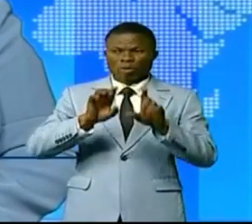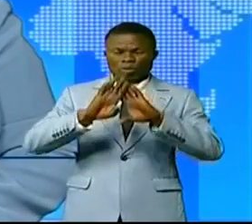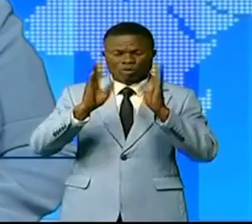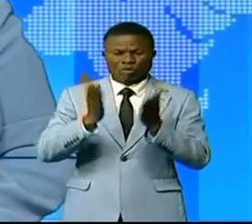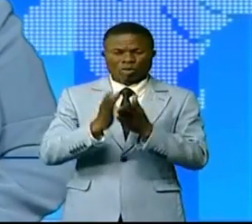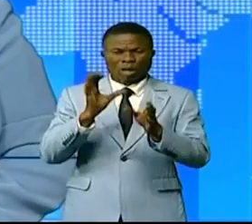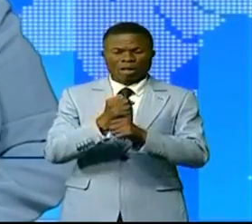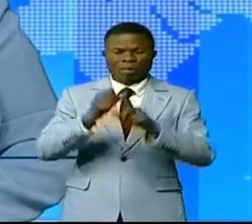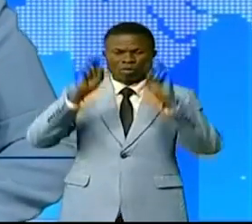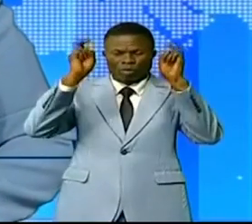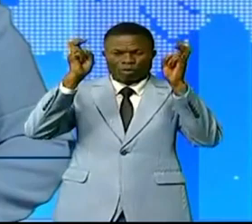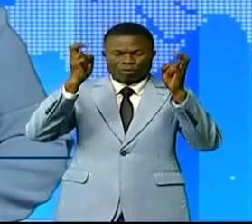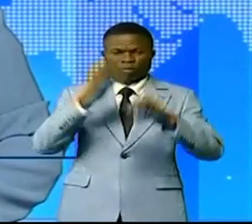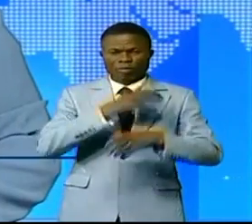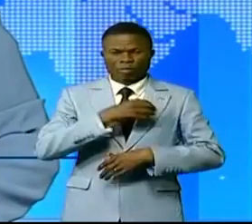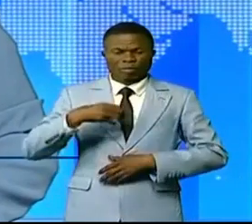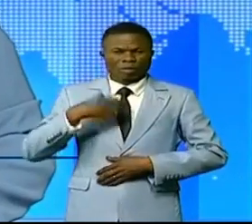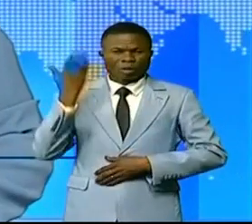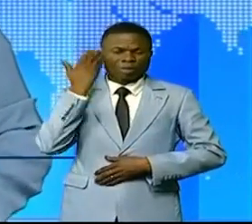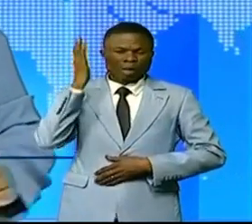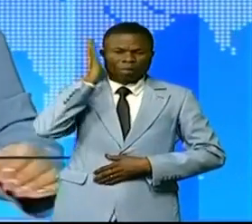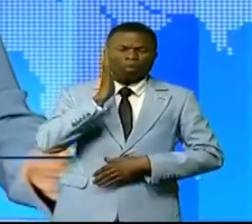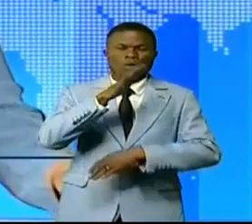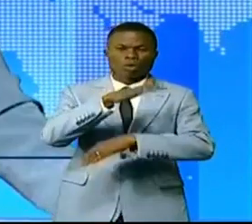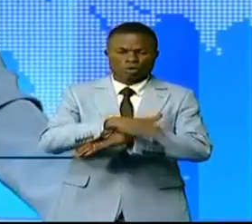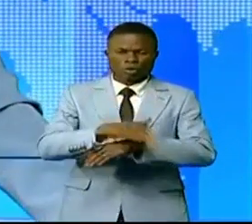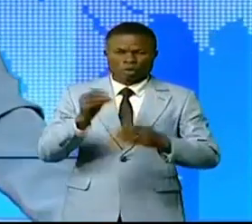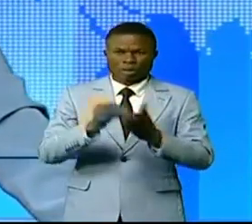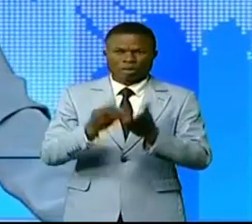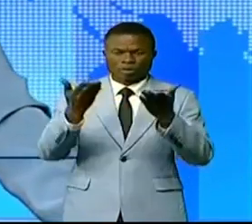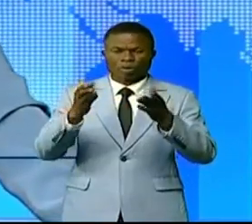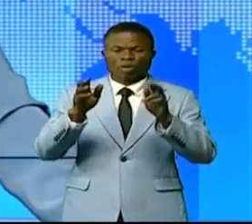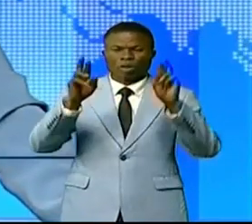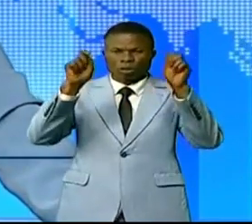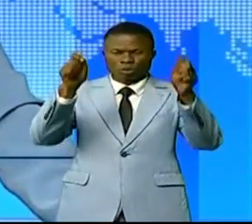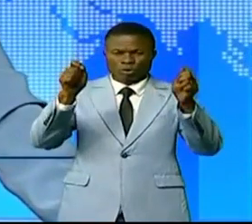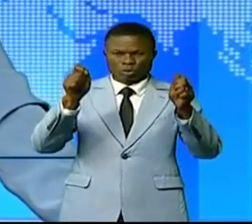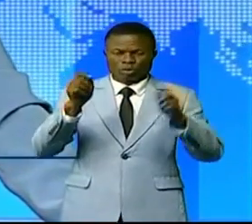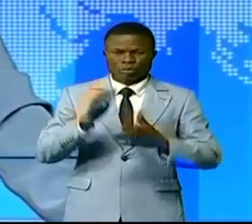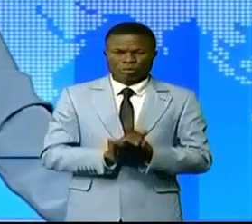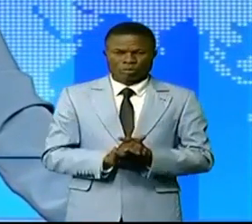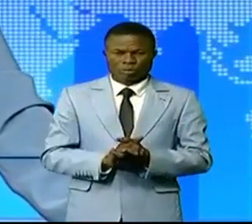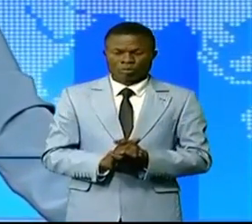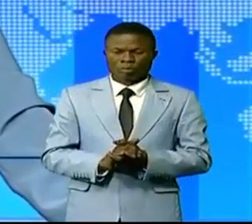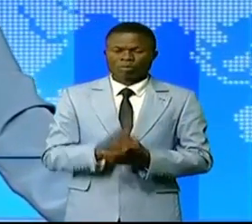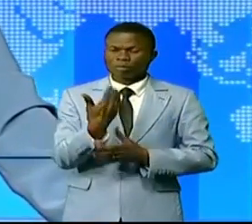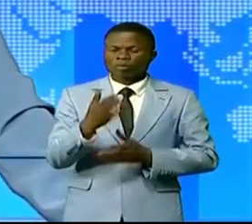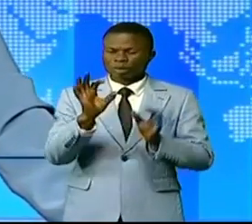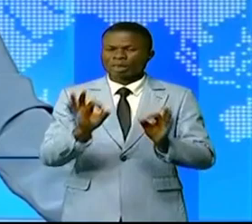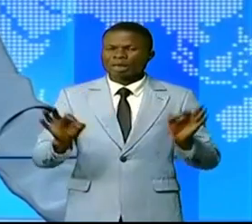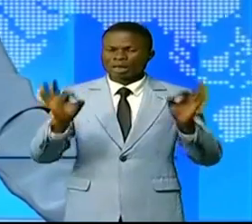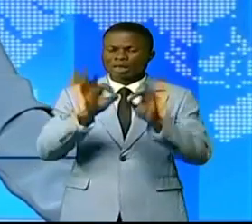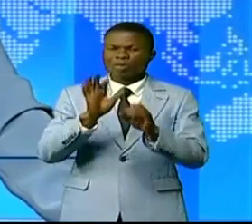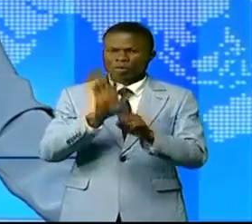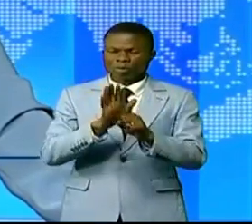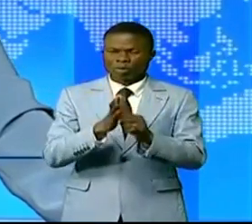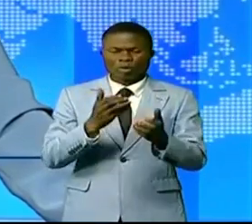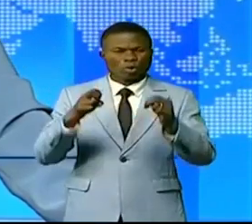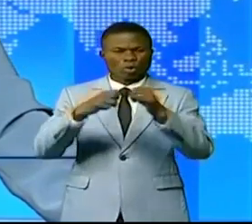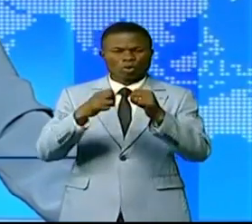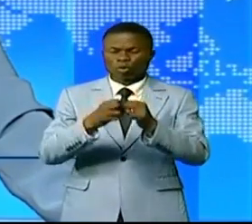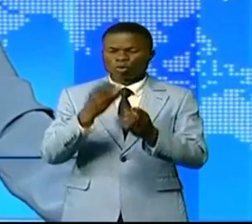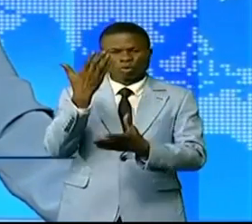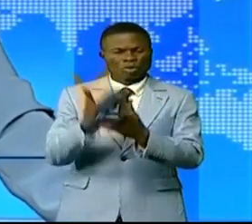les titres. Mesdames, Messieurs, bonsoir et bienvenue encore une fois. Le potentiel est grand, mais l'électricité manque.